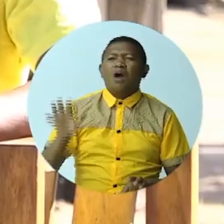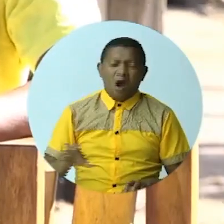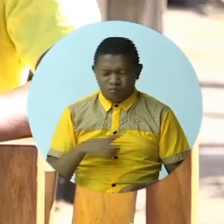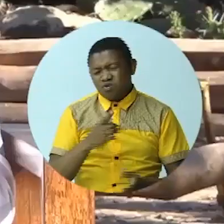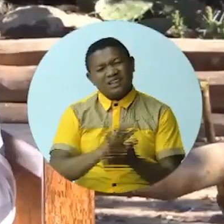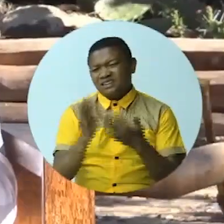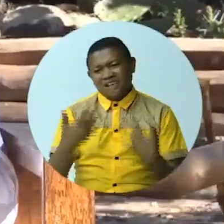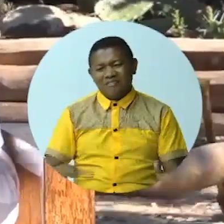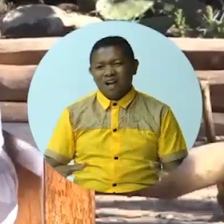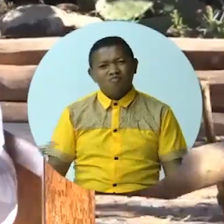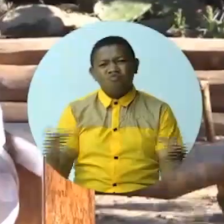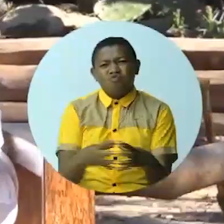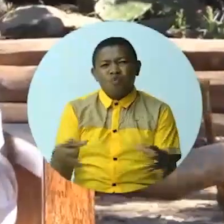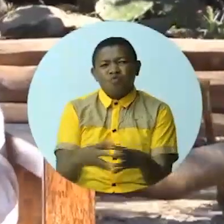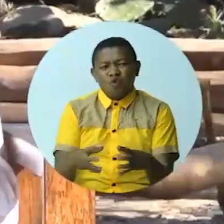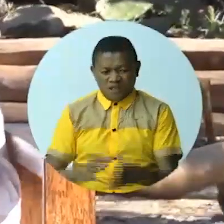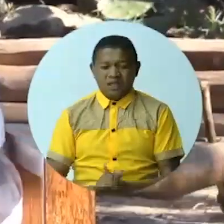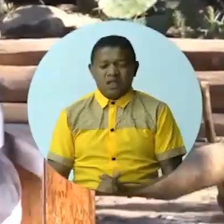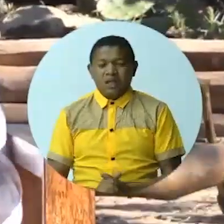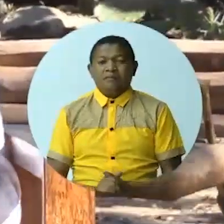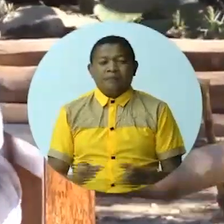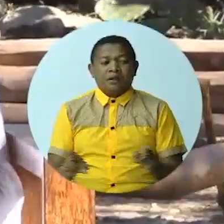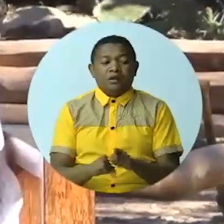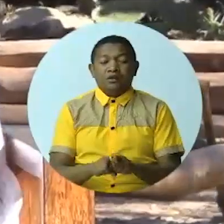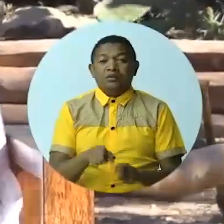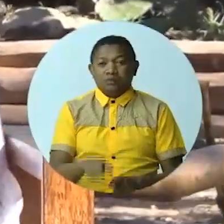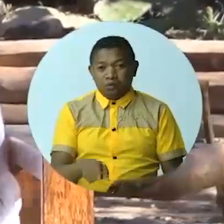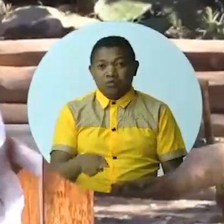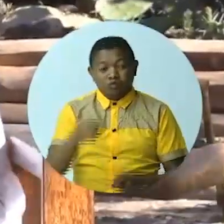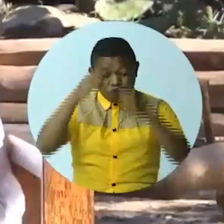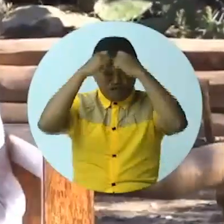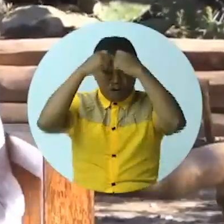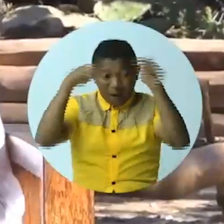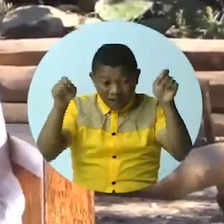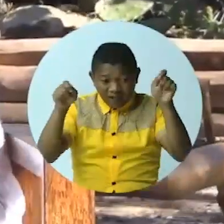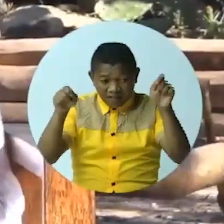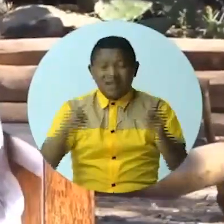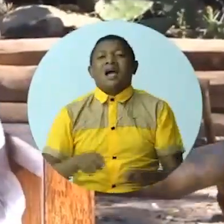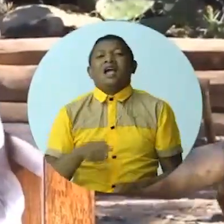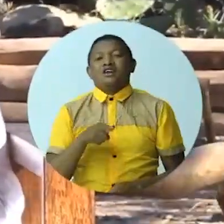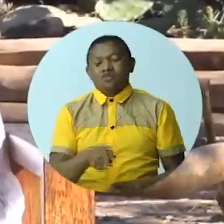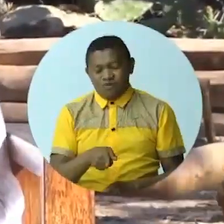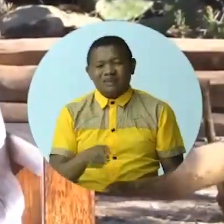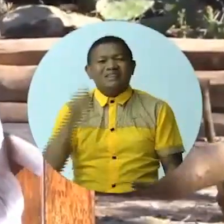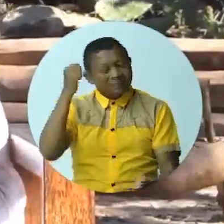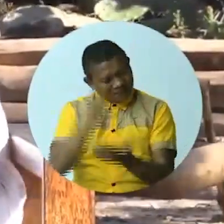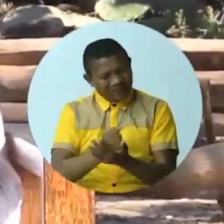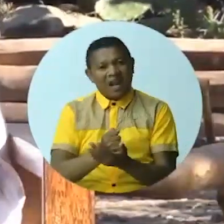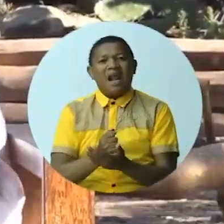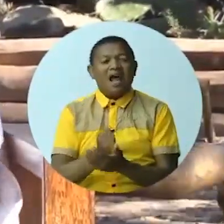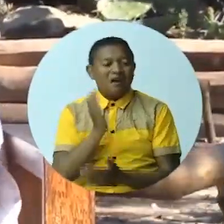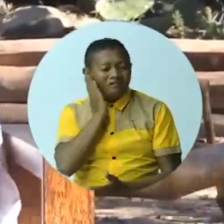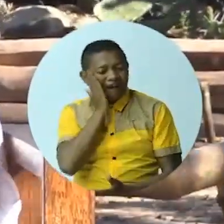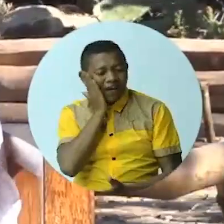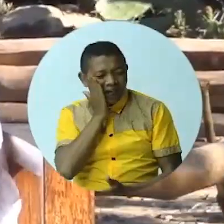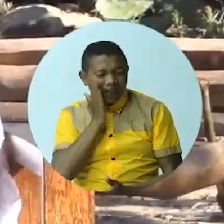izany. Noho izany dia fanapa-kevitra fony fahendrena no raisintsika ny hoe tsy